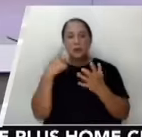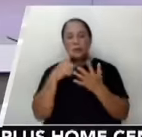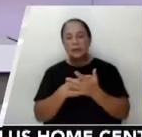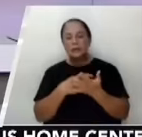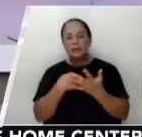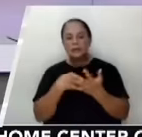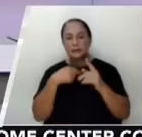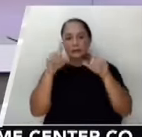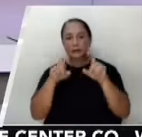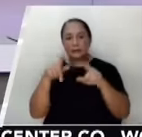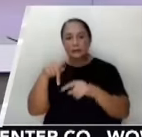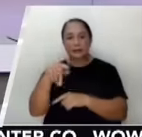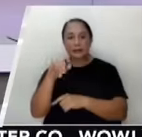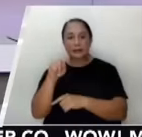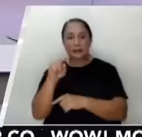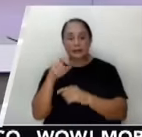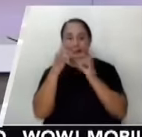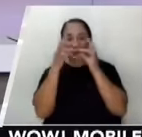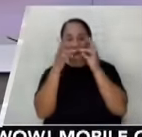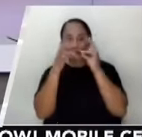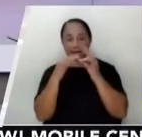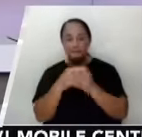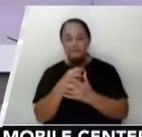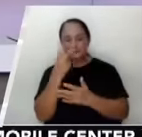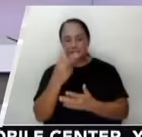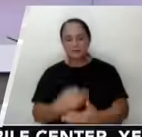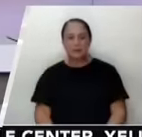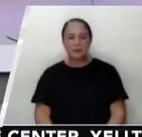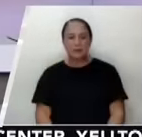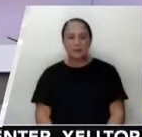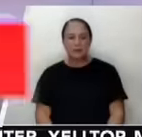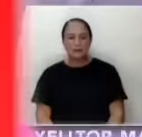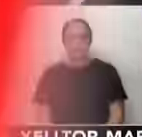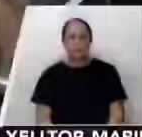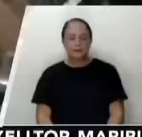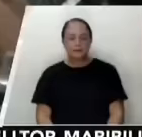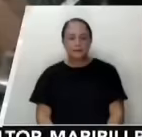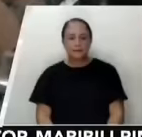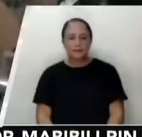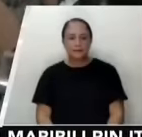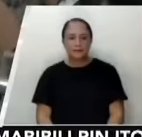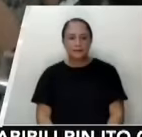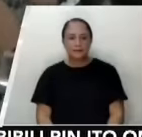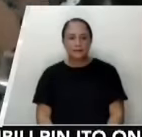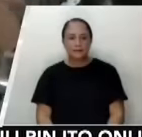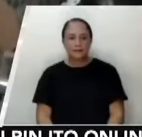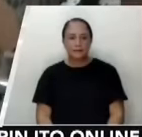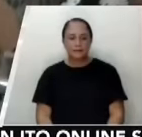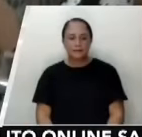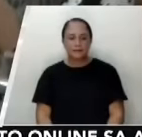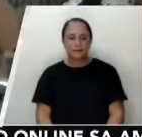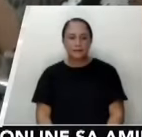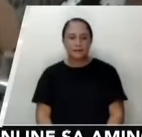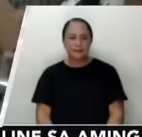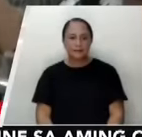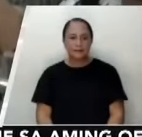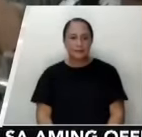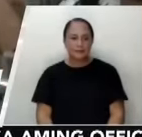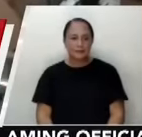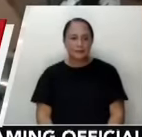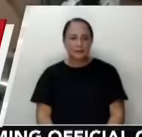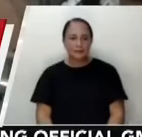PITX. Ang latest doon, kumustahin natin live sa pagtutok ni Jonathan Anda. Jonathan.